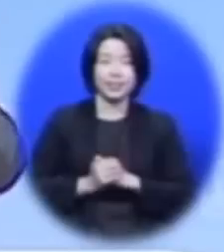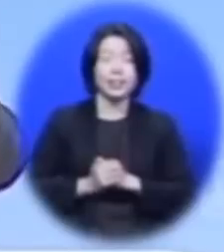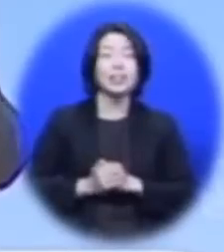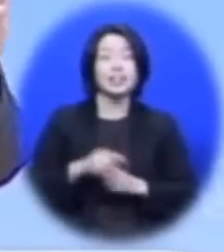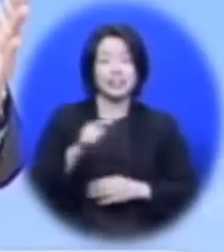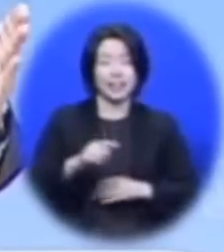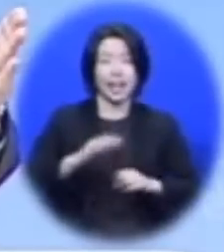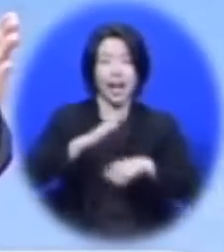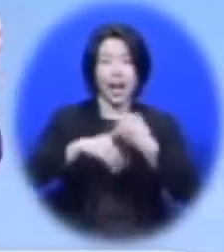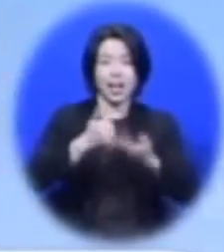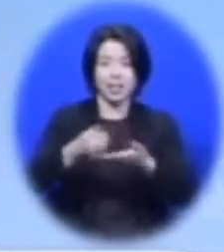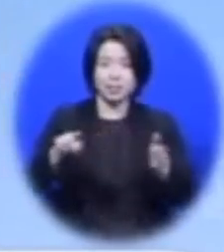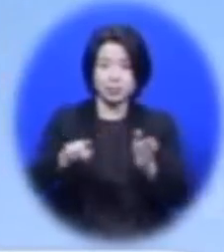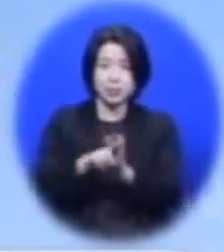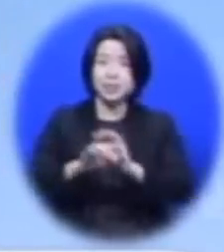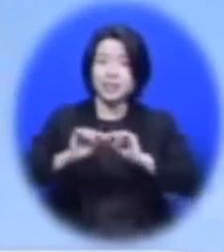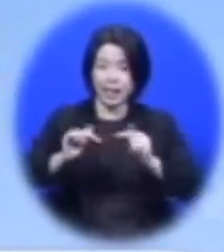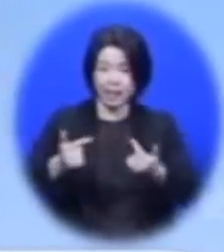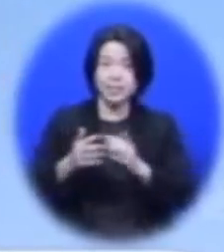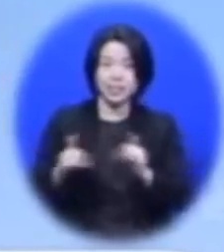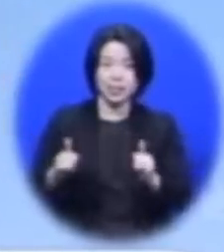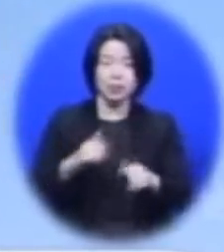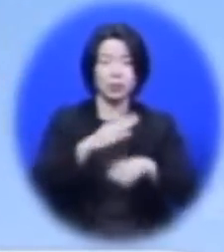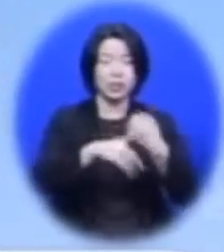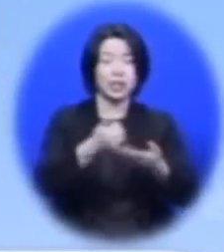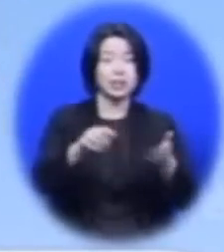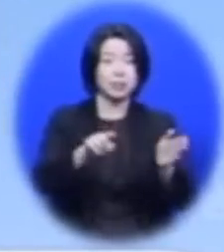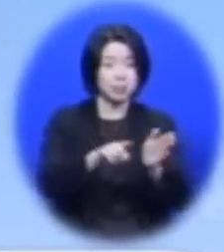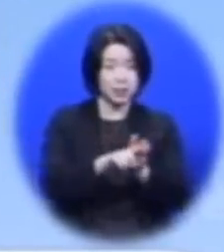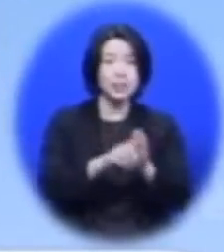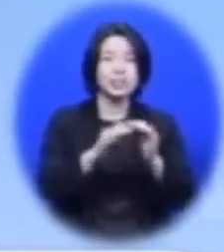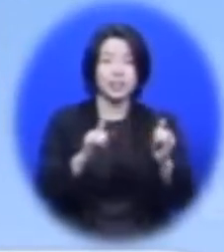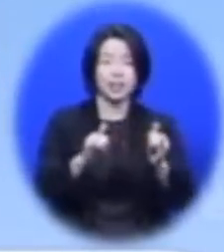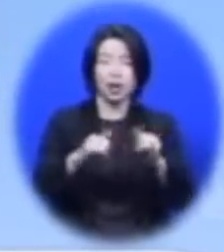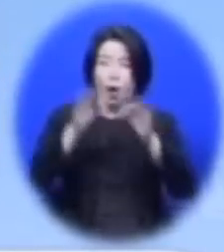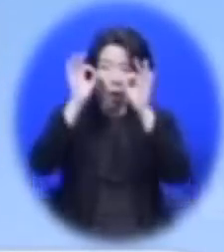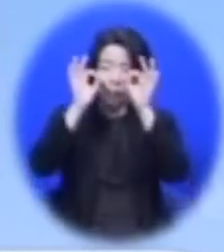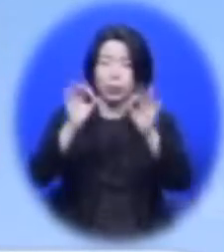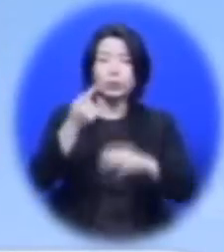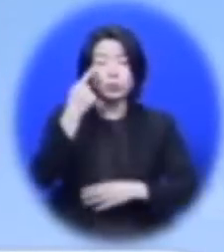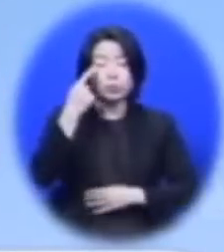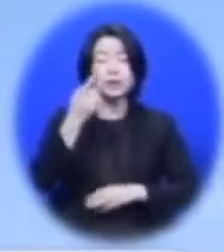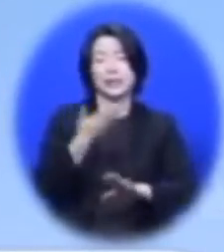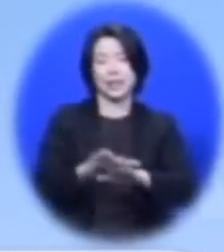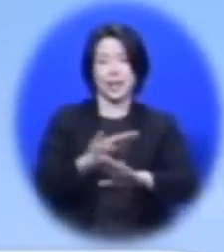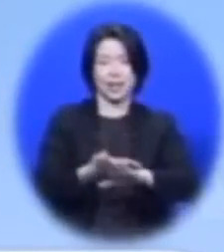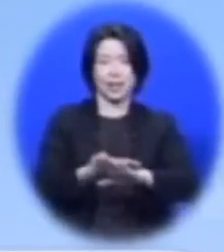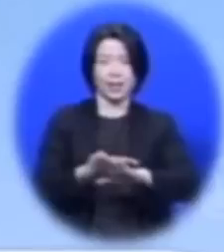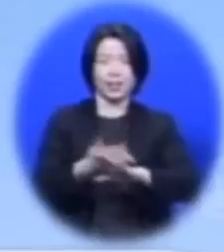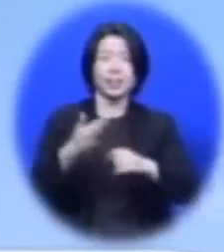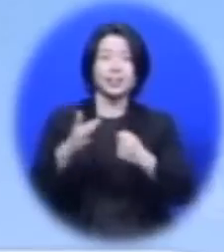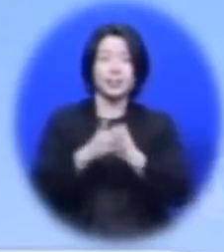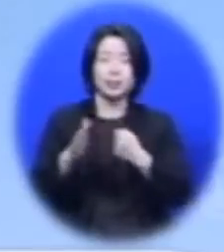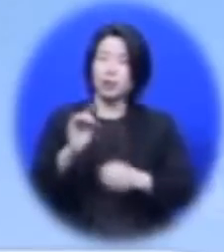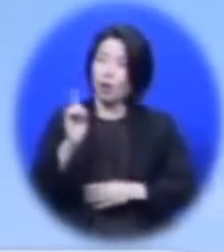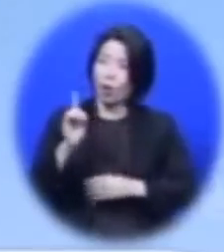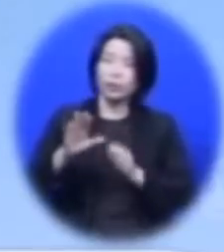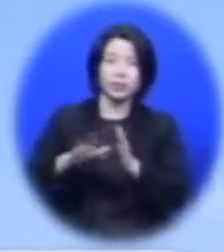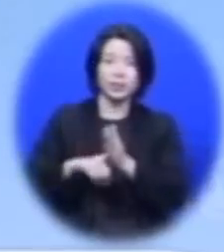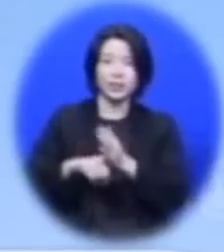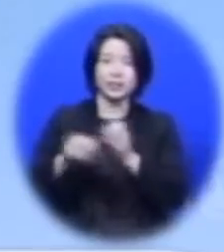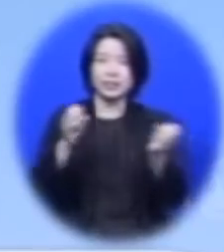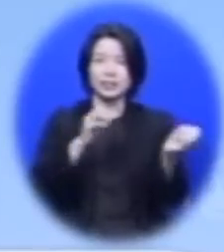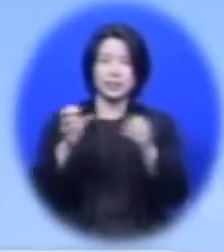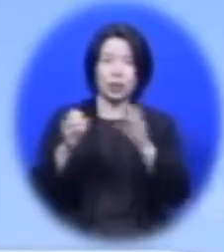자, 이게 하나님을 안 믿는 사람하고 하나님을 믿는 사람하고는 보는 눈이 달라요. 그래서 어떤 때는 정말